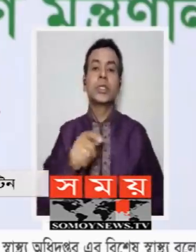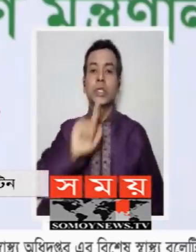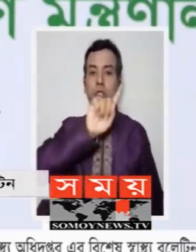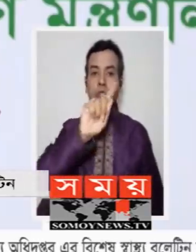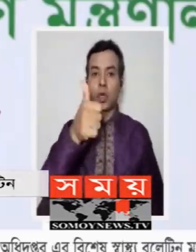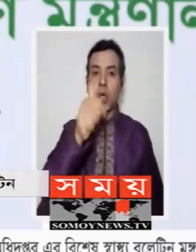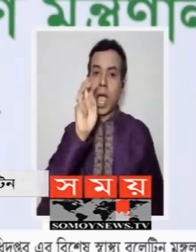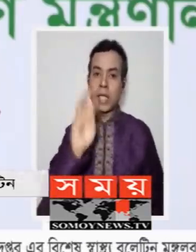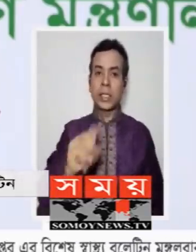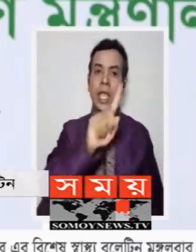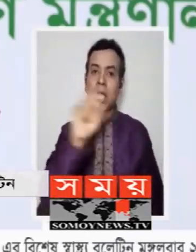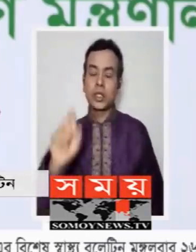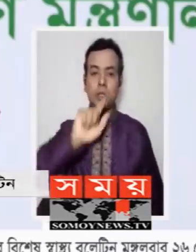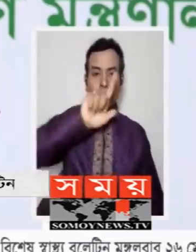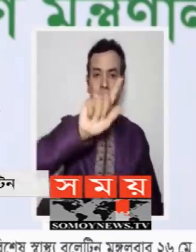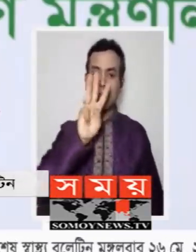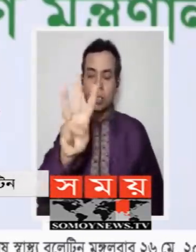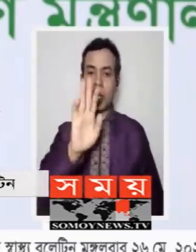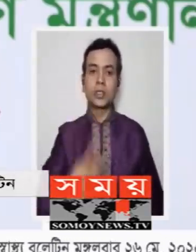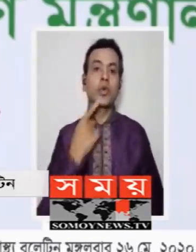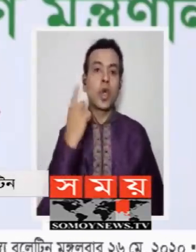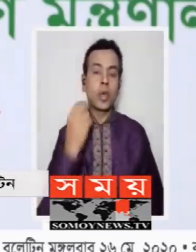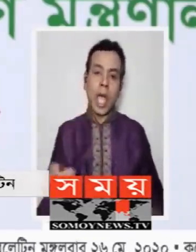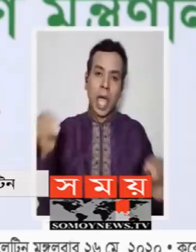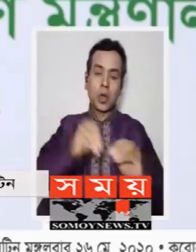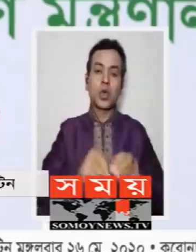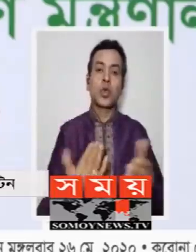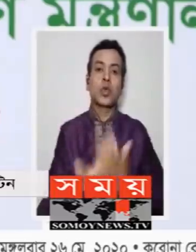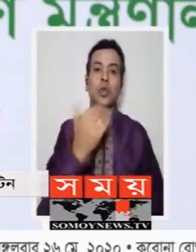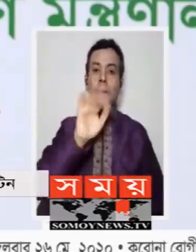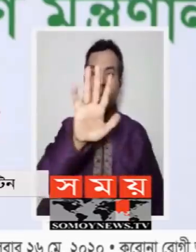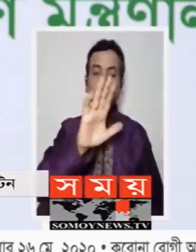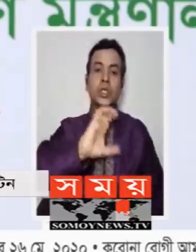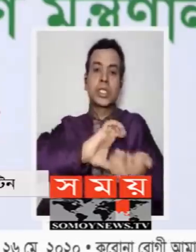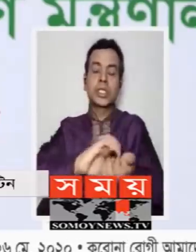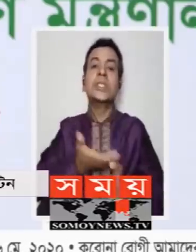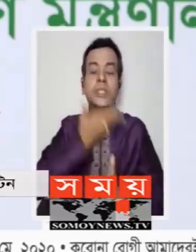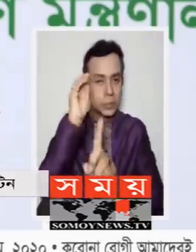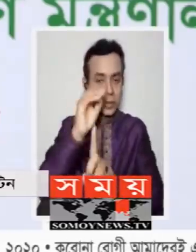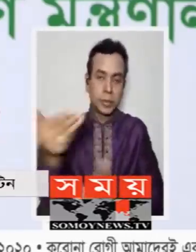78,14,009টি। অনলাইন প্ল্যাটফর্ম মুক্তপাঠে হটলাইন সেবা দেওয়ার জন্য প্রশিক্ষণপ্রাপ্ত চিকিৎসক